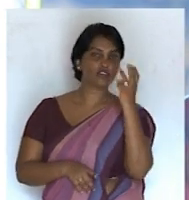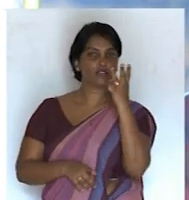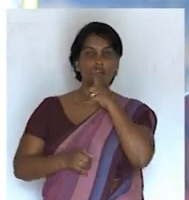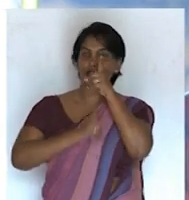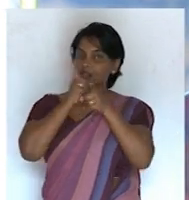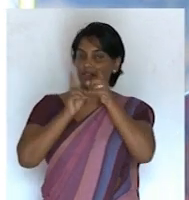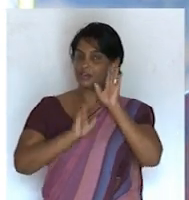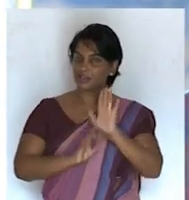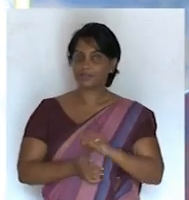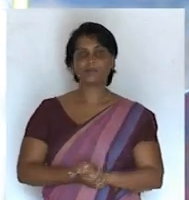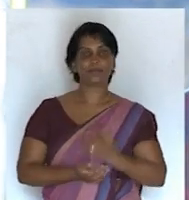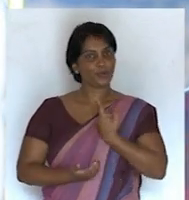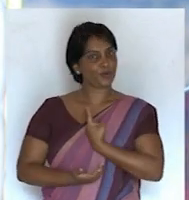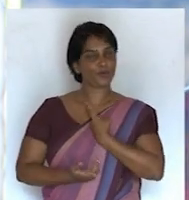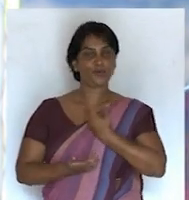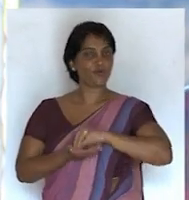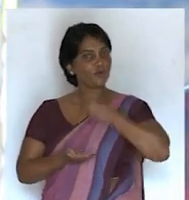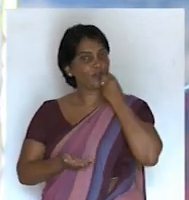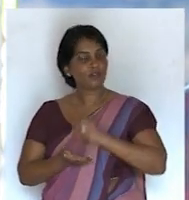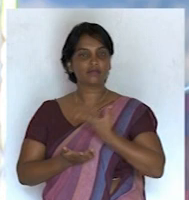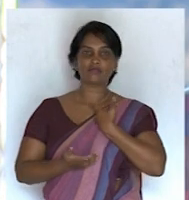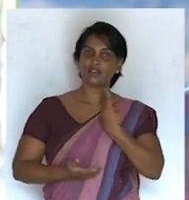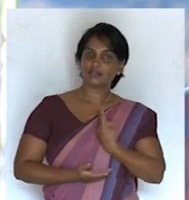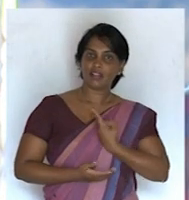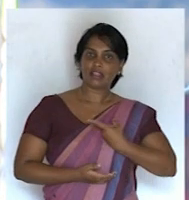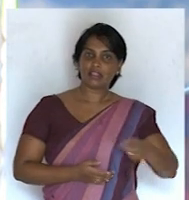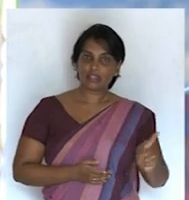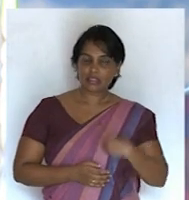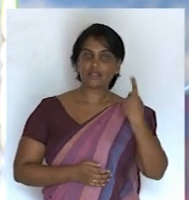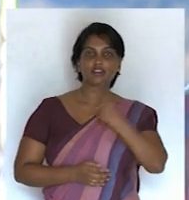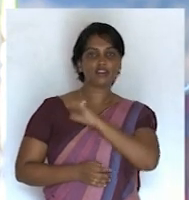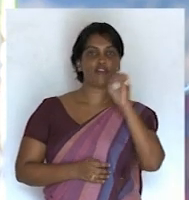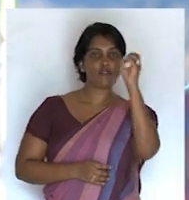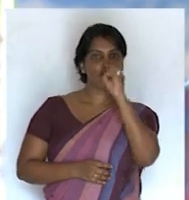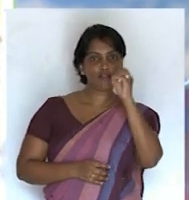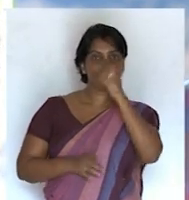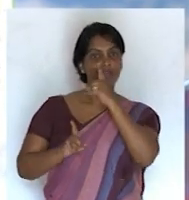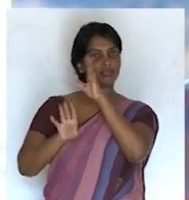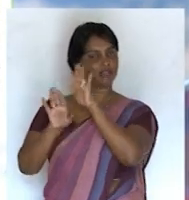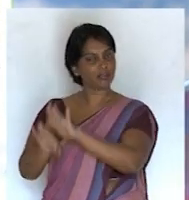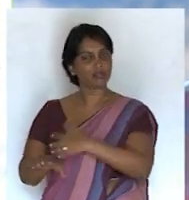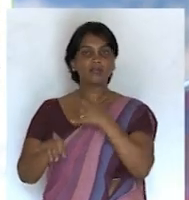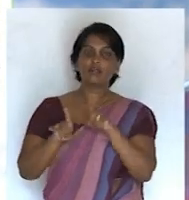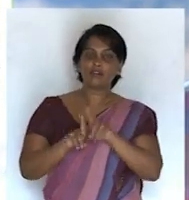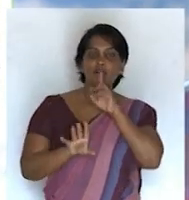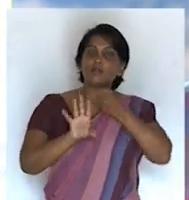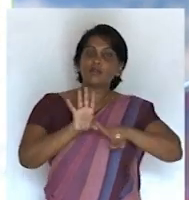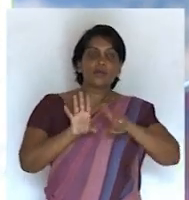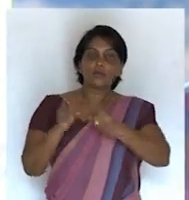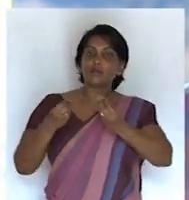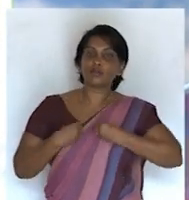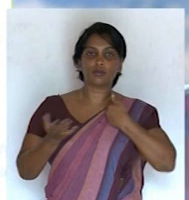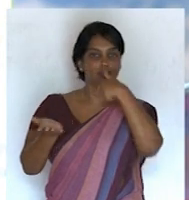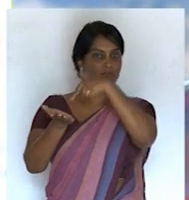කරනවා. තනියම කෑම කනවා. තනියම එක දවසක් සතියේ මොන්ටිසෝරි එක තනියම ඉන්නවා. ඒ ඔක්කොම හුරු කරගත්තේ මේ ආයතනයට